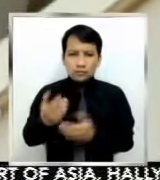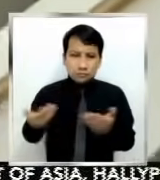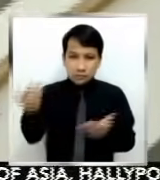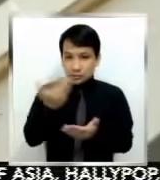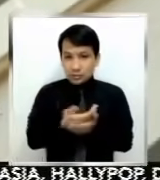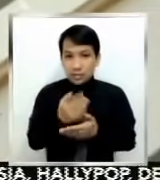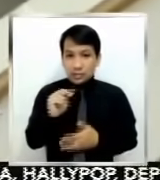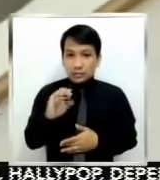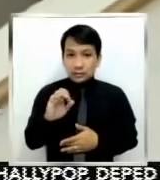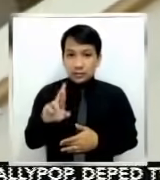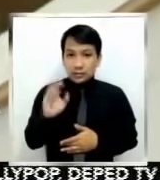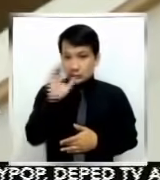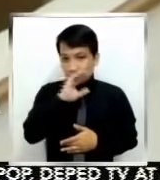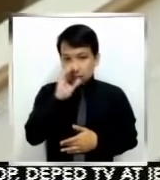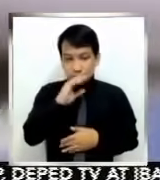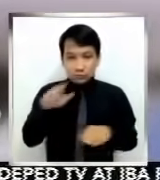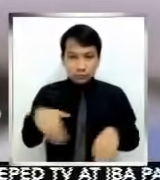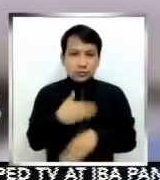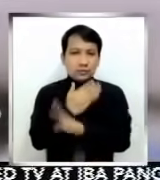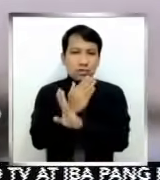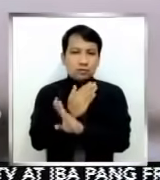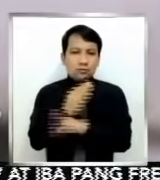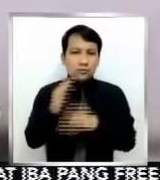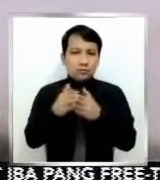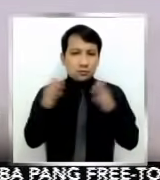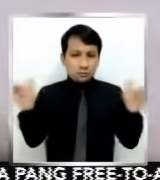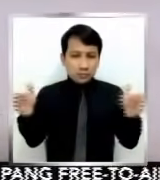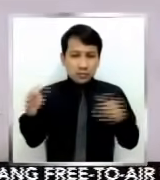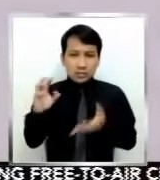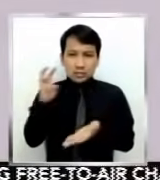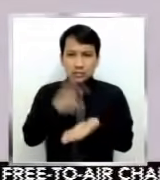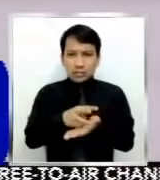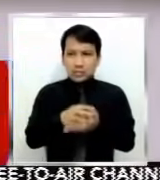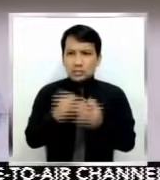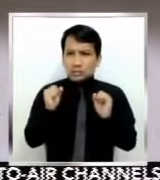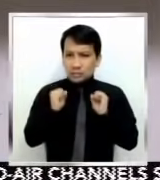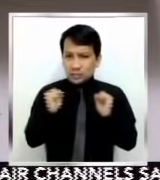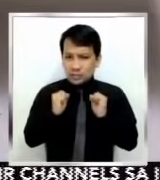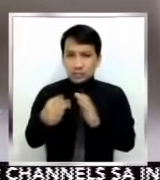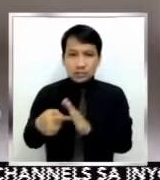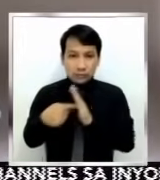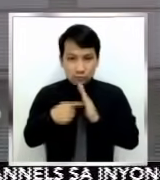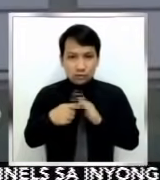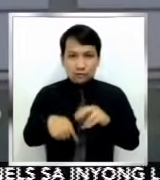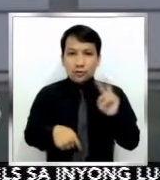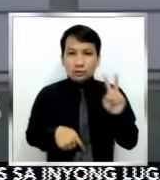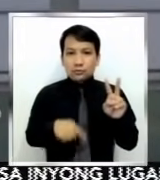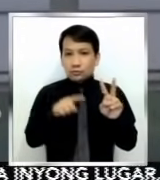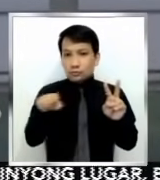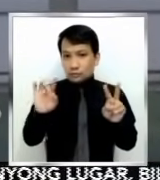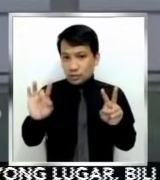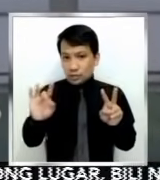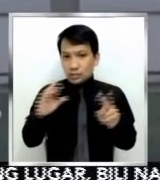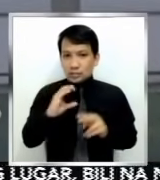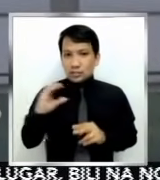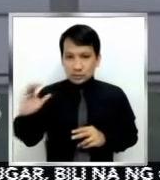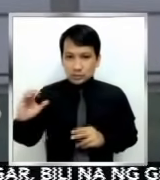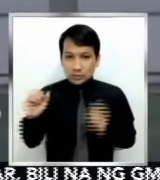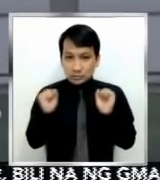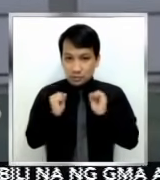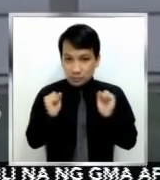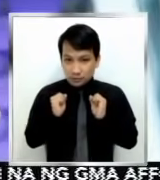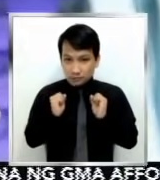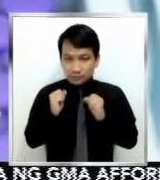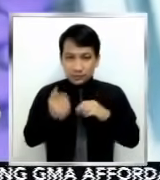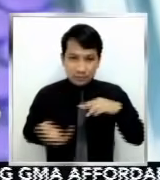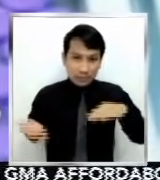Cebu, Davao at ibang major cities na kaya raw ang temperature requirement ng Pfizer na 2 to 8 degrees Celsius. May parating din daw na karagdagang